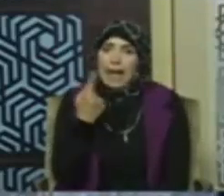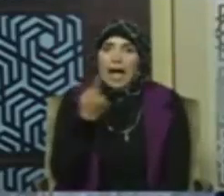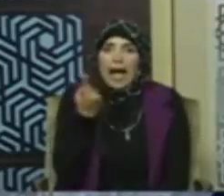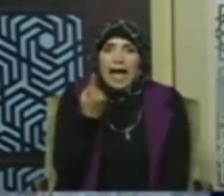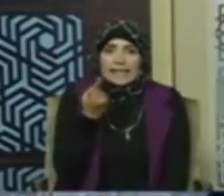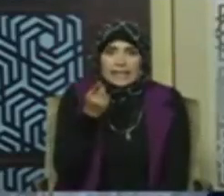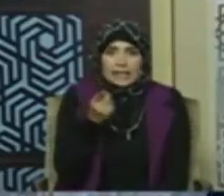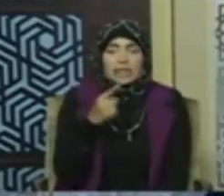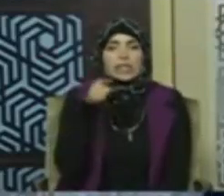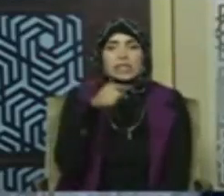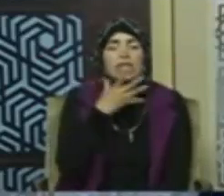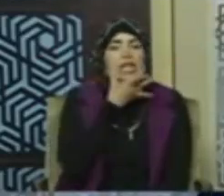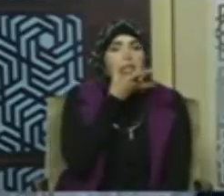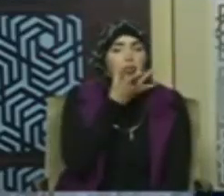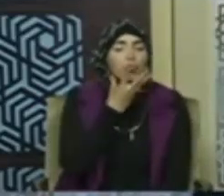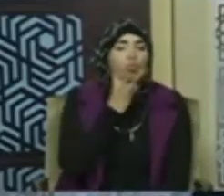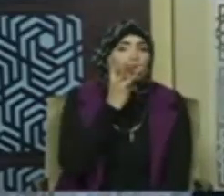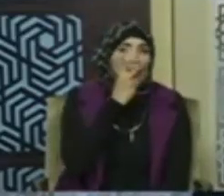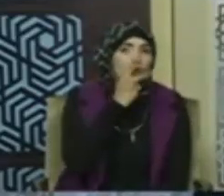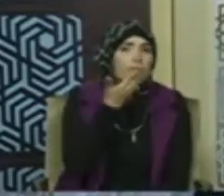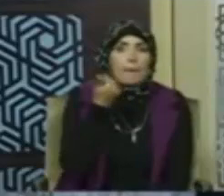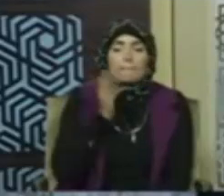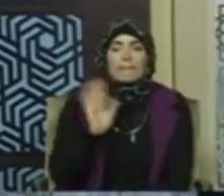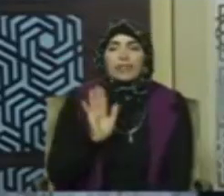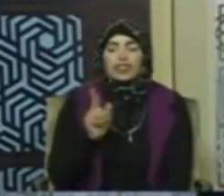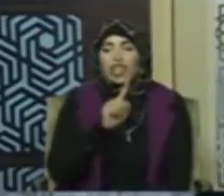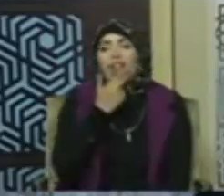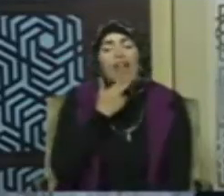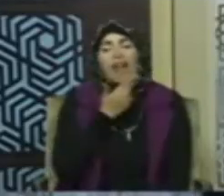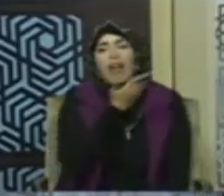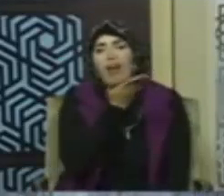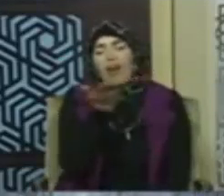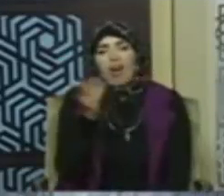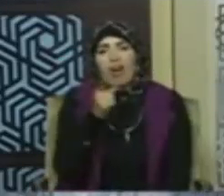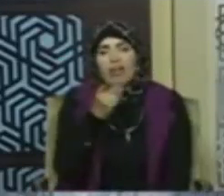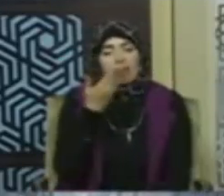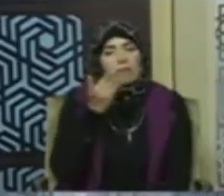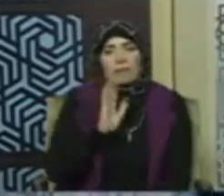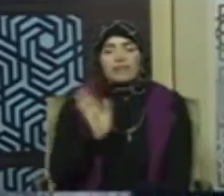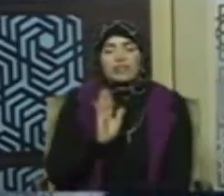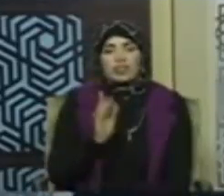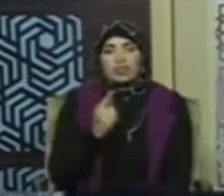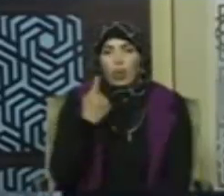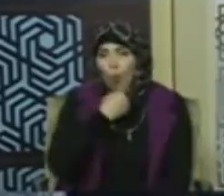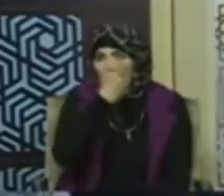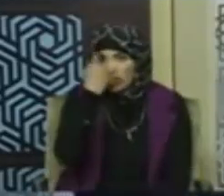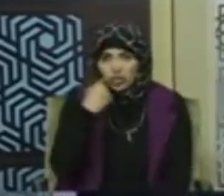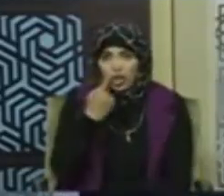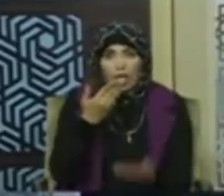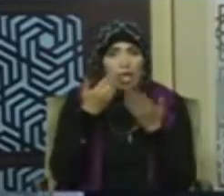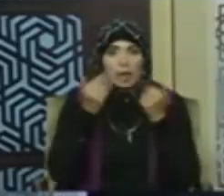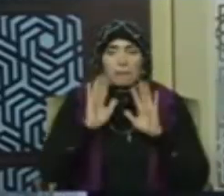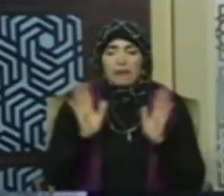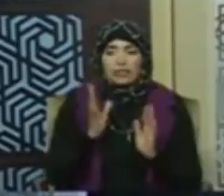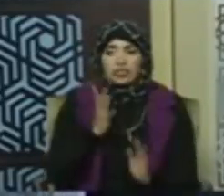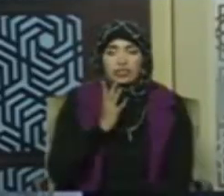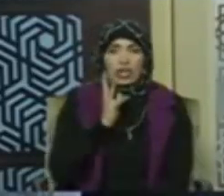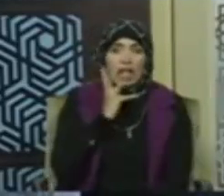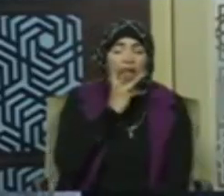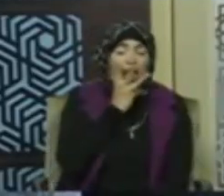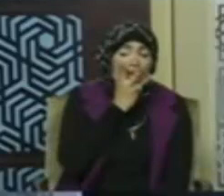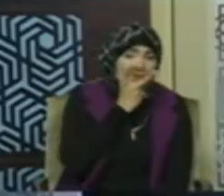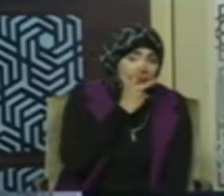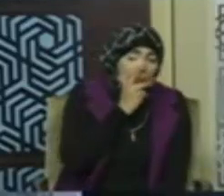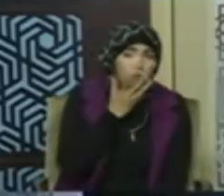حياؤه، ولا خير في وجه إذا قل ماؤه، إذا قل ماء